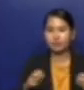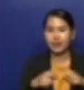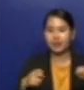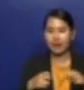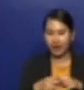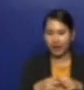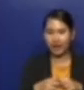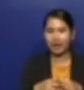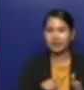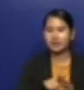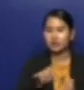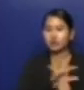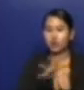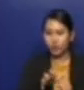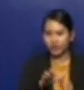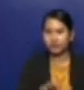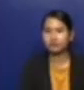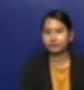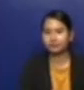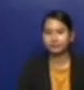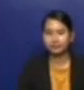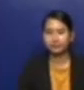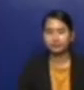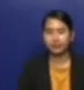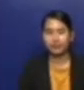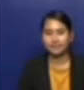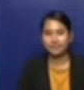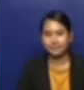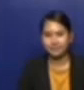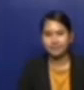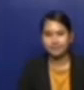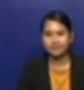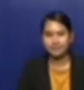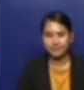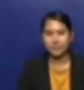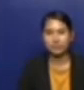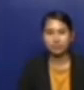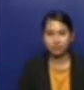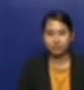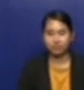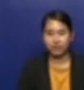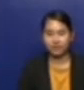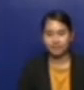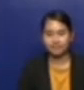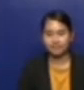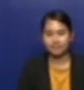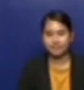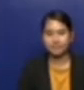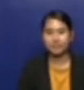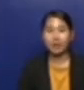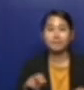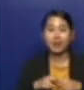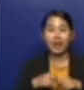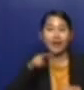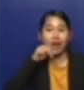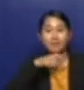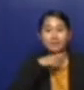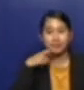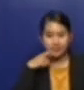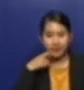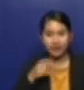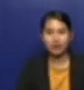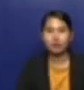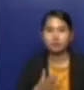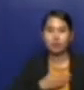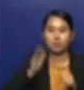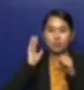ากับไวรัสกับสิ่งต่างๆที่มันเกิดขึ้นเหมือนตอนเช้าเรื่องภัยแล้งผมจะอภิปร